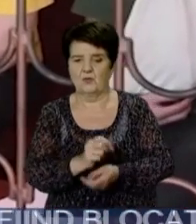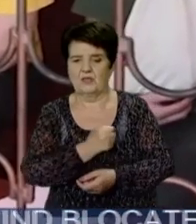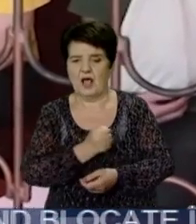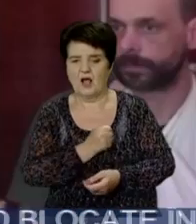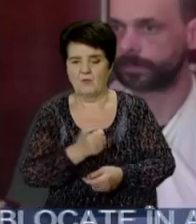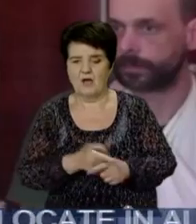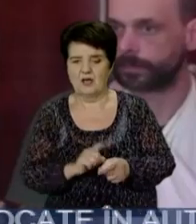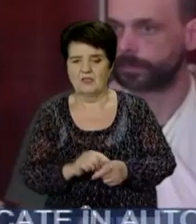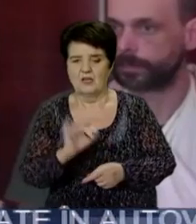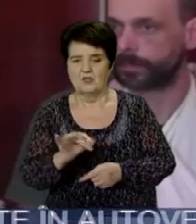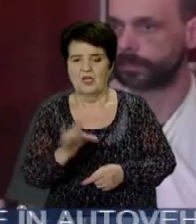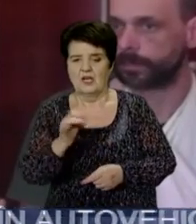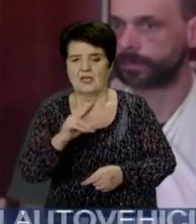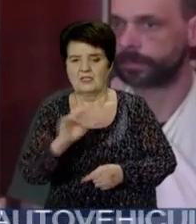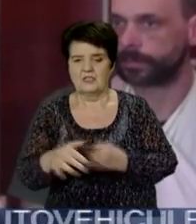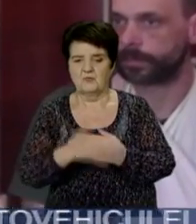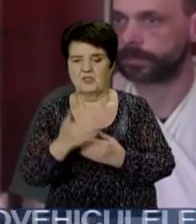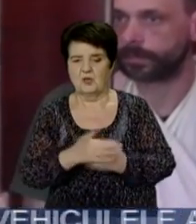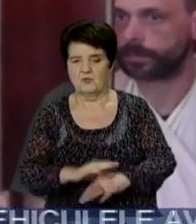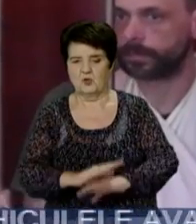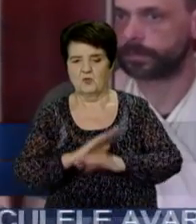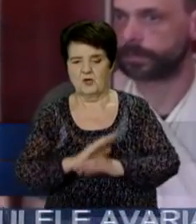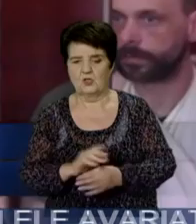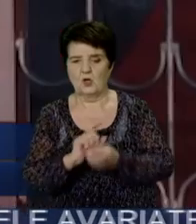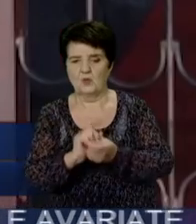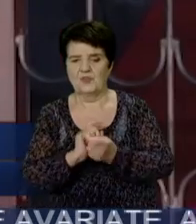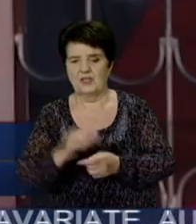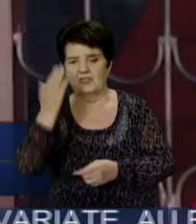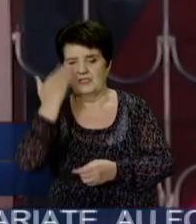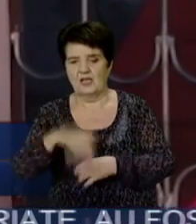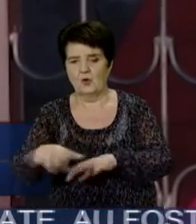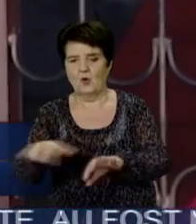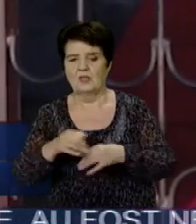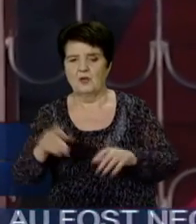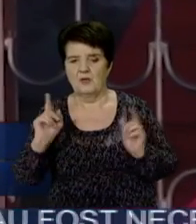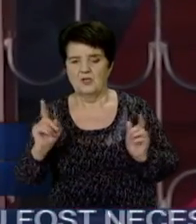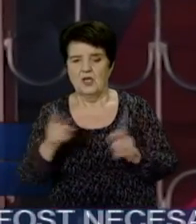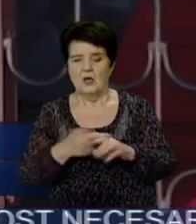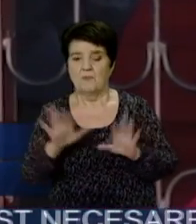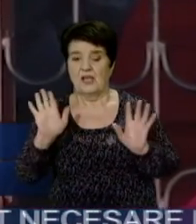calitate de mercenari și riscă pedeapsa cu moartea. Luptătorii străini ar fi fost luați prizonieri în zona